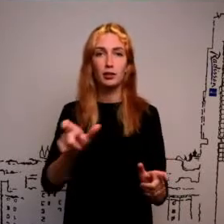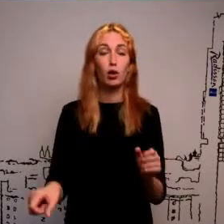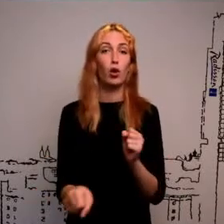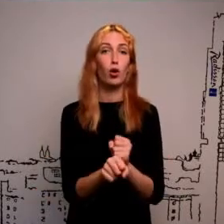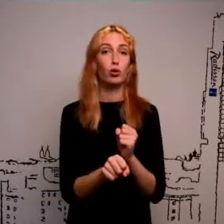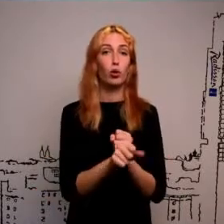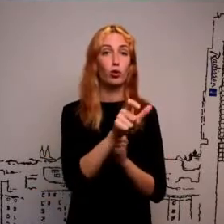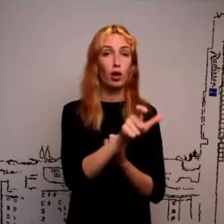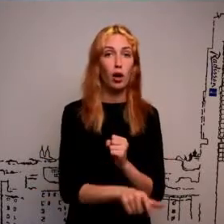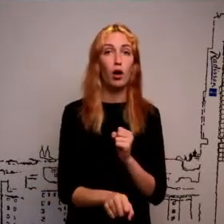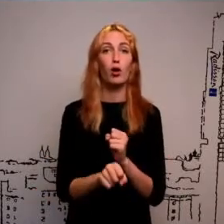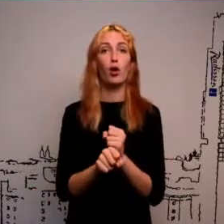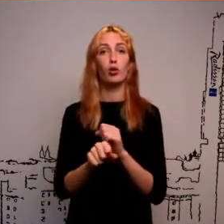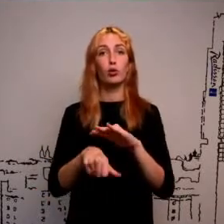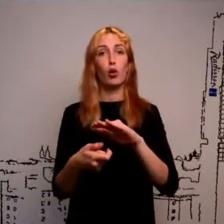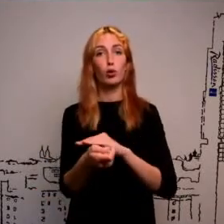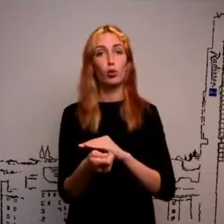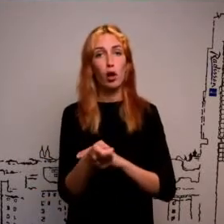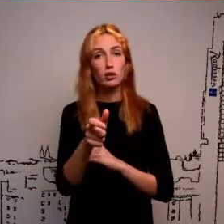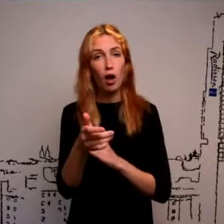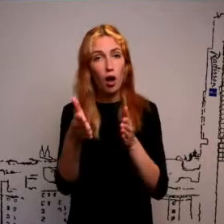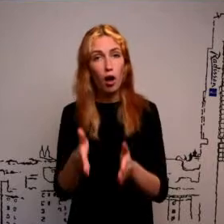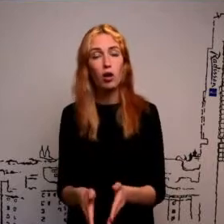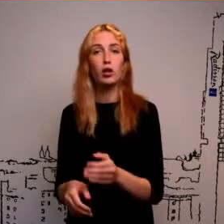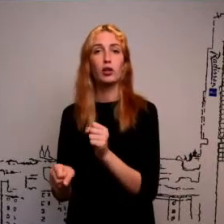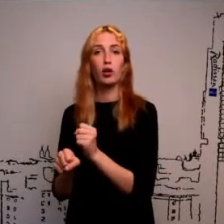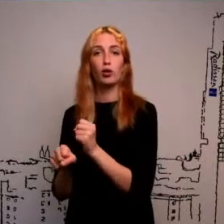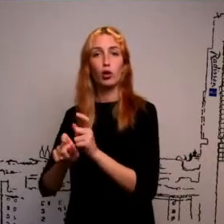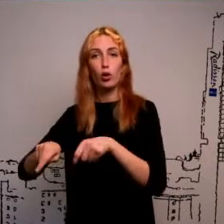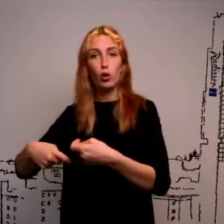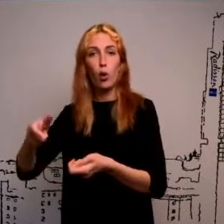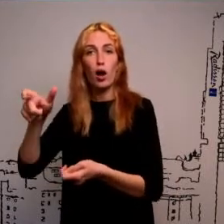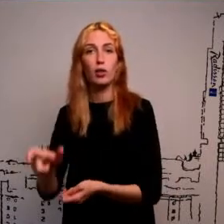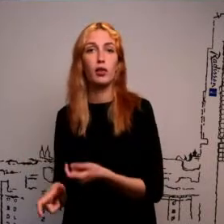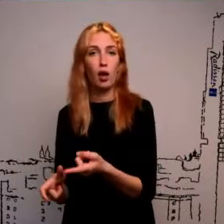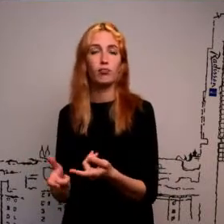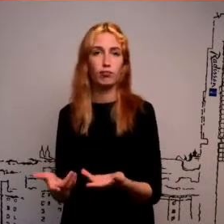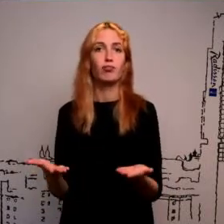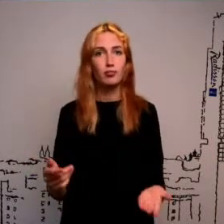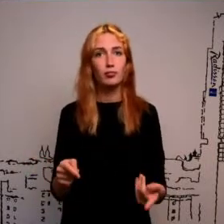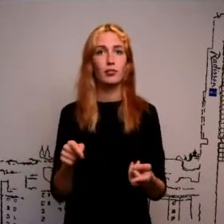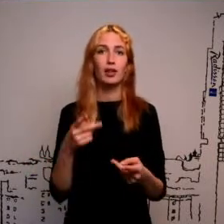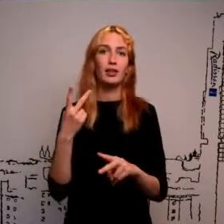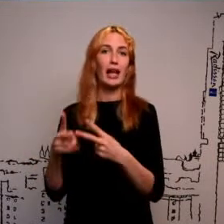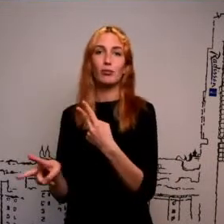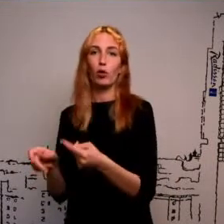on töötukassa, on tööandja, oma vahel läbi rääkinud, tehakse proovipäev, muul juhul proovipäeva ei ole.